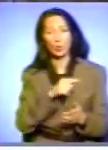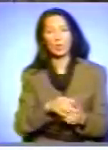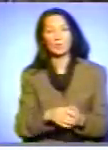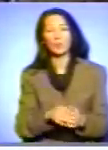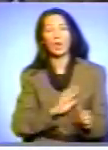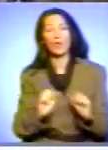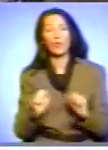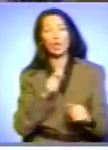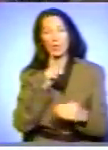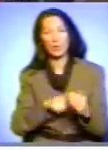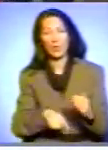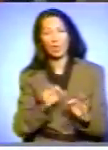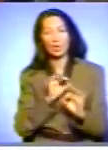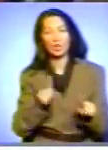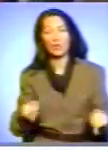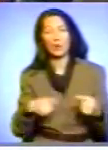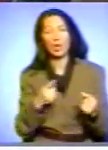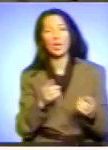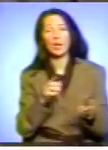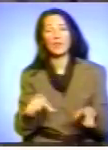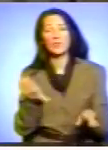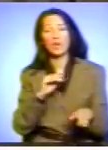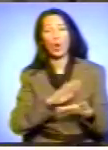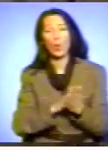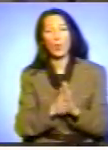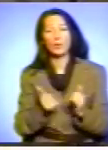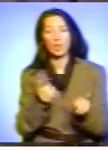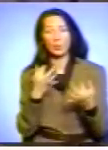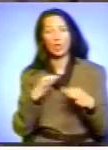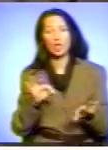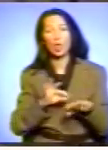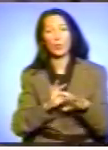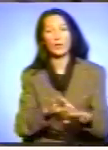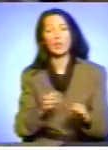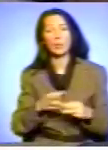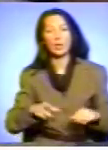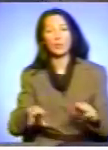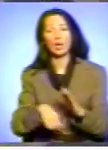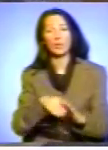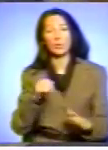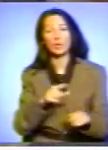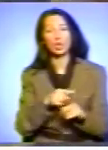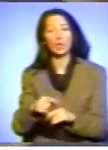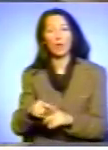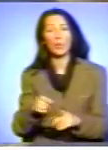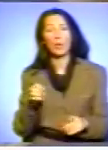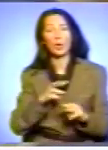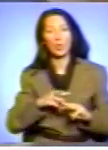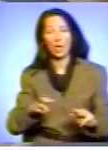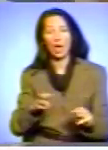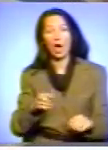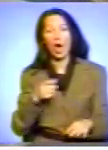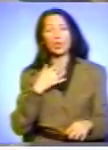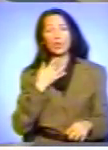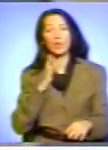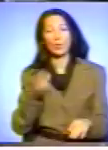В уряді запевняють, створили всі умови для демократичного проведення парламентських виборів. За словами прем'єра, голосування буде відкритим і прозорим як для політичних